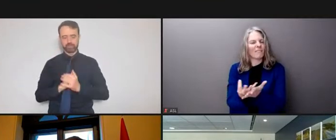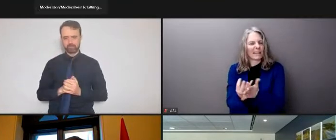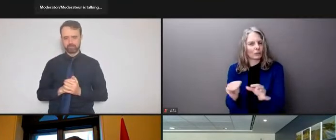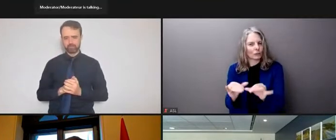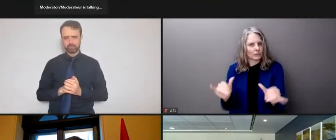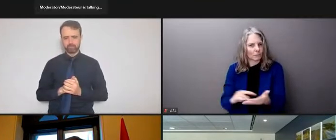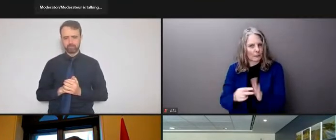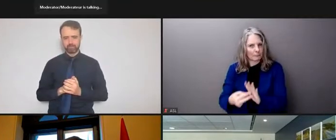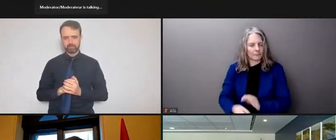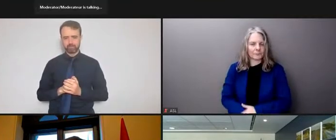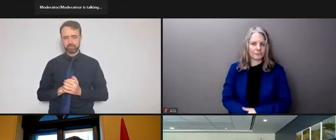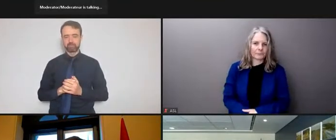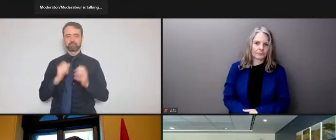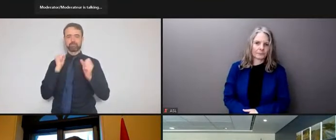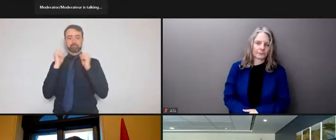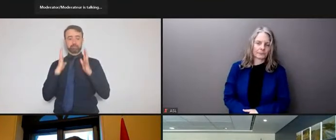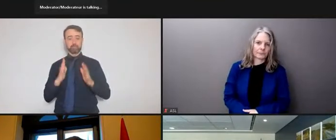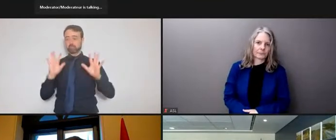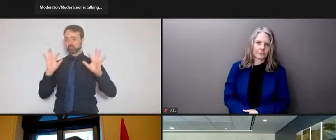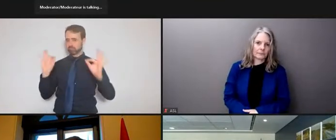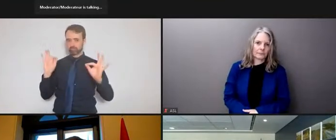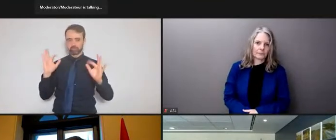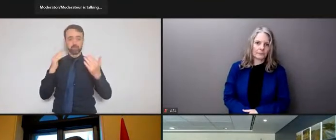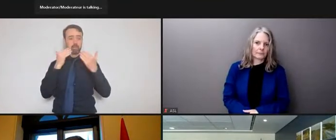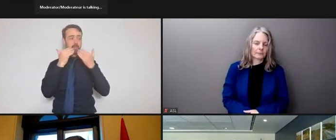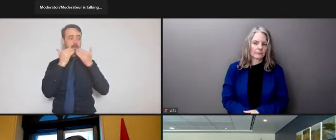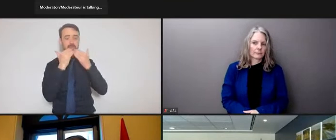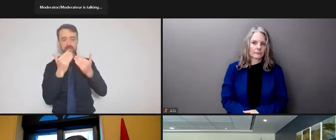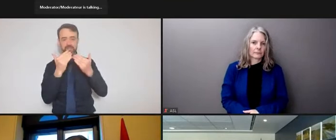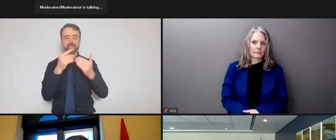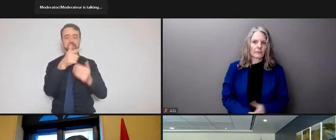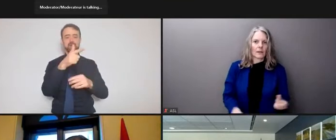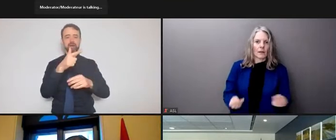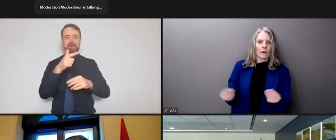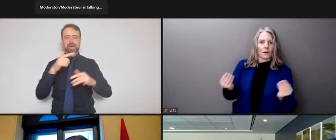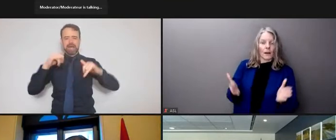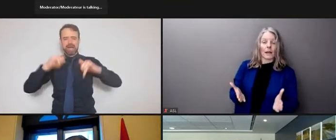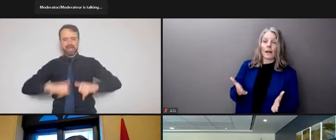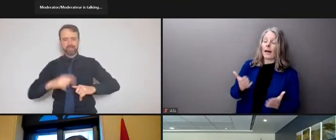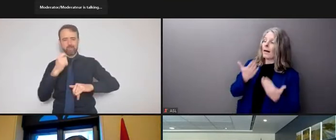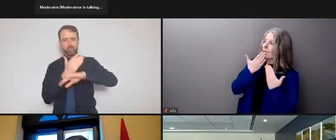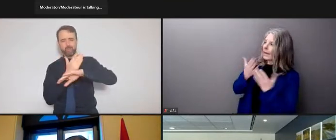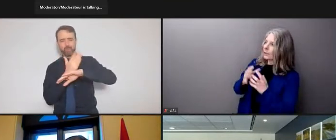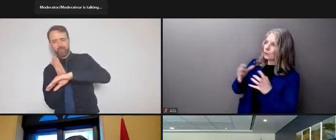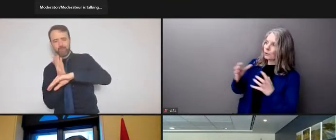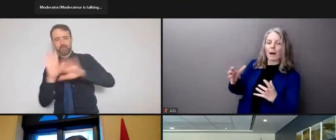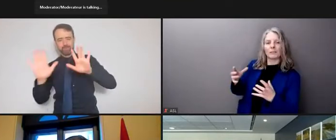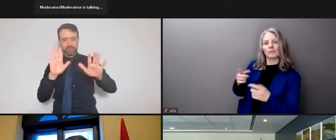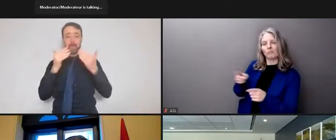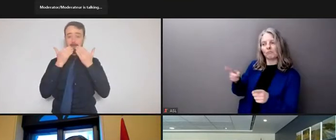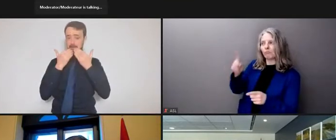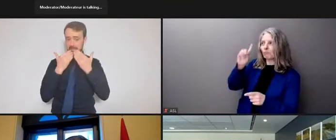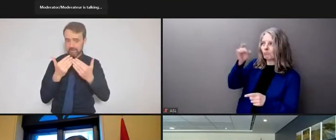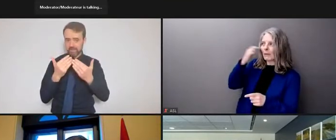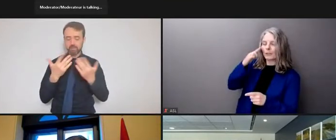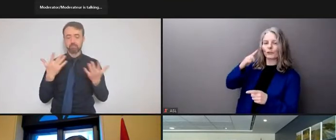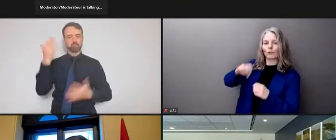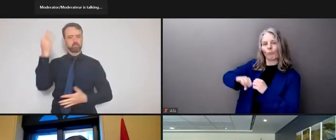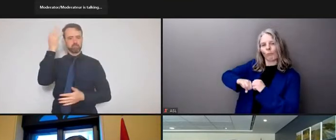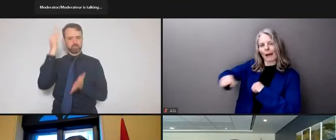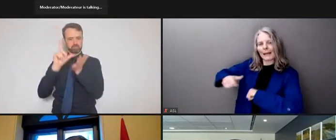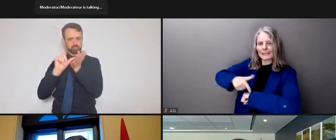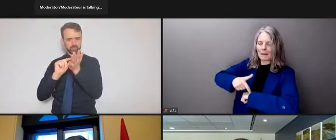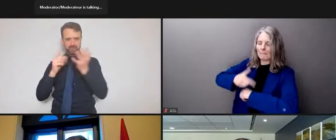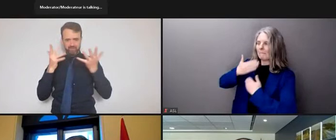parfait merci beaucoup et merci au ministre d'avoir pu rester quelques minutes de plus donc c'est ce qui met fin à la conférence de presse this ends the press